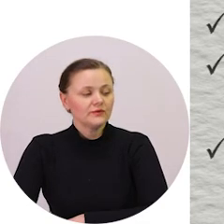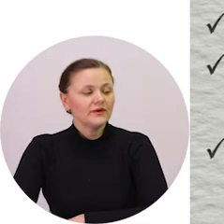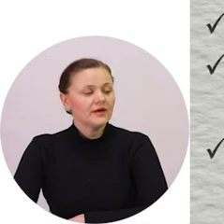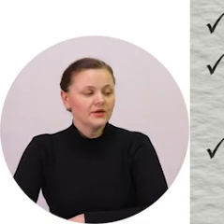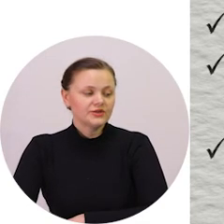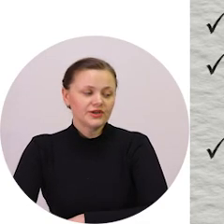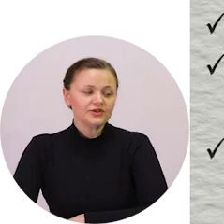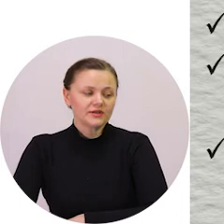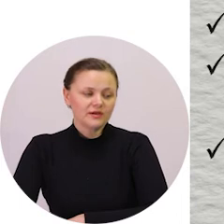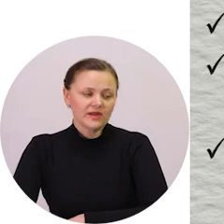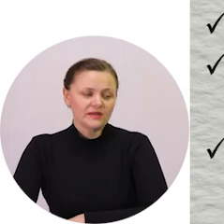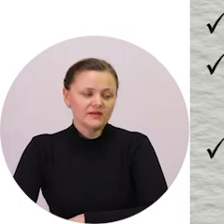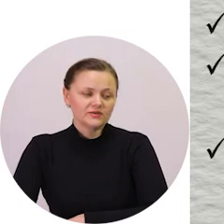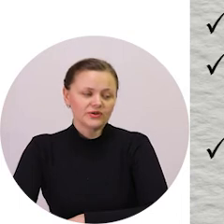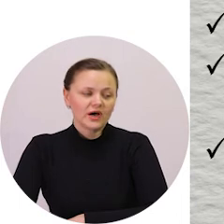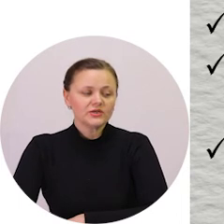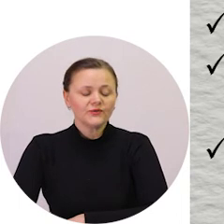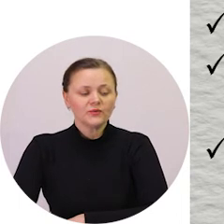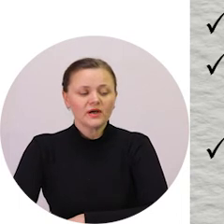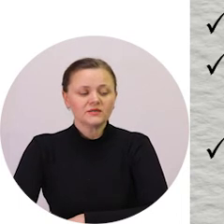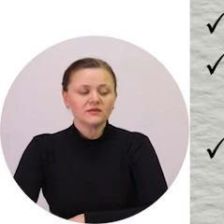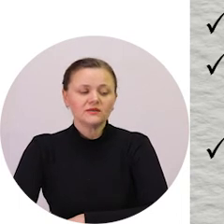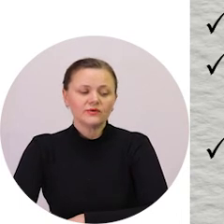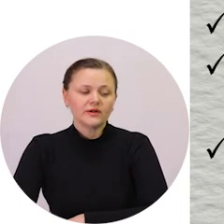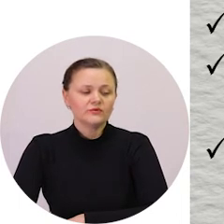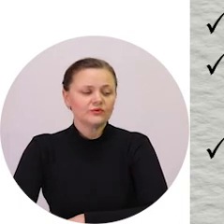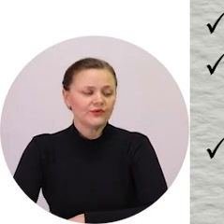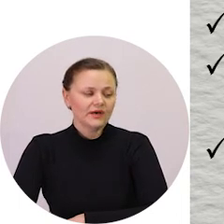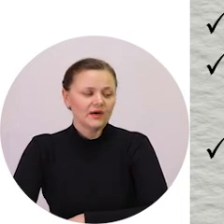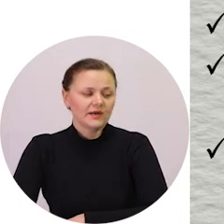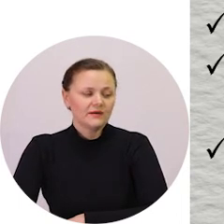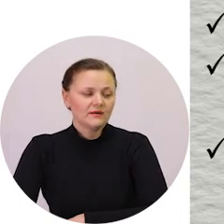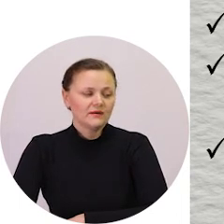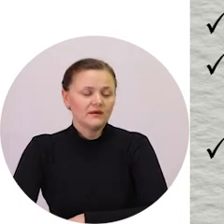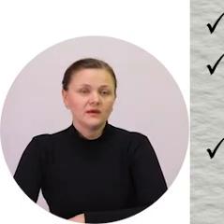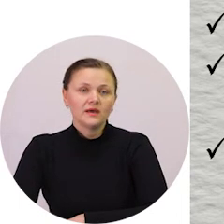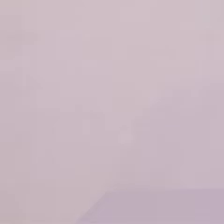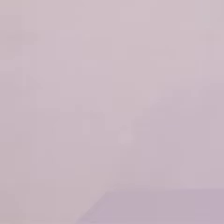lucru, citește termenii din dicționar și formulează câte un enunț cu fiecare.